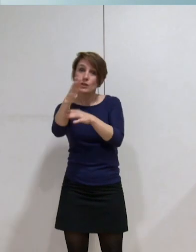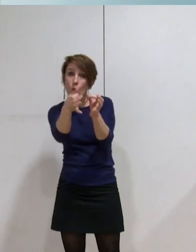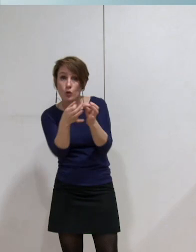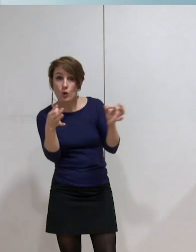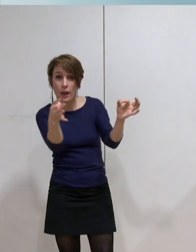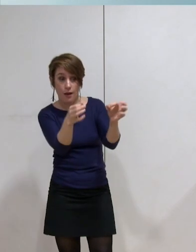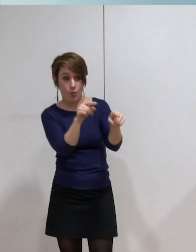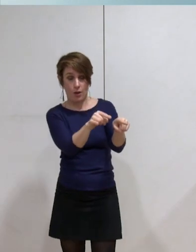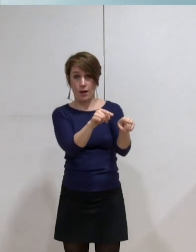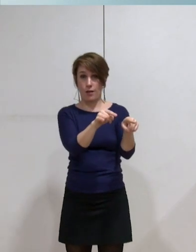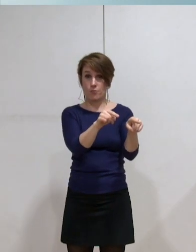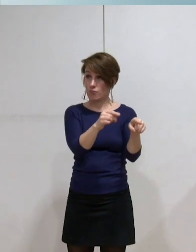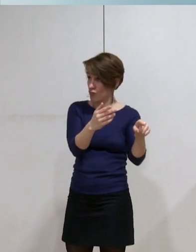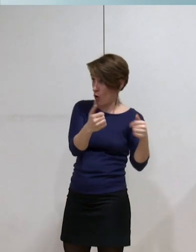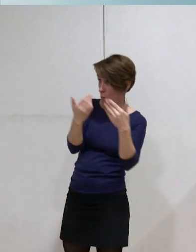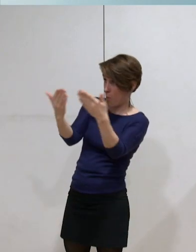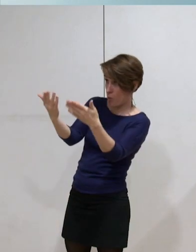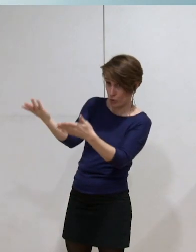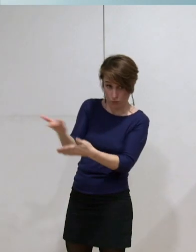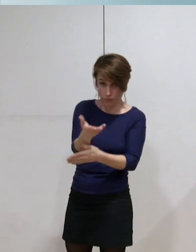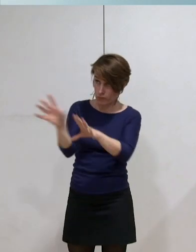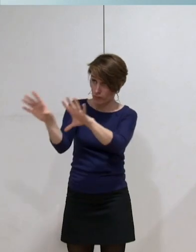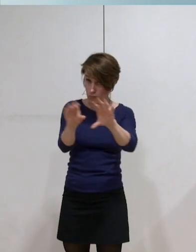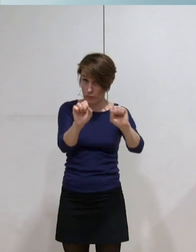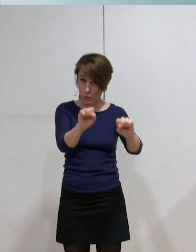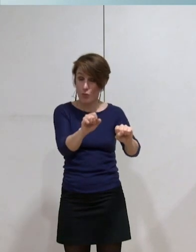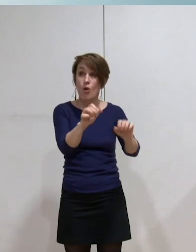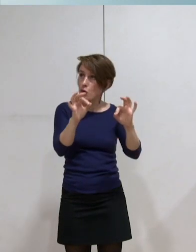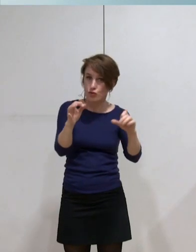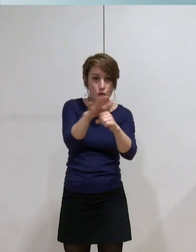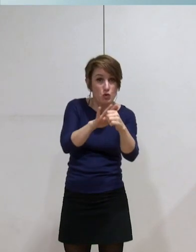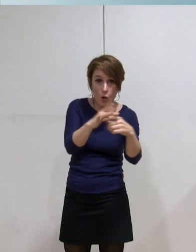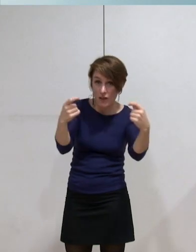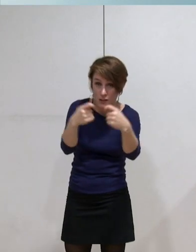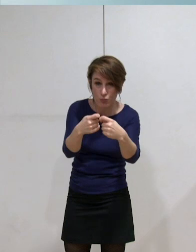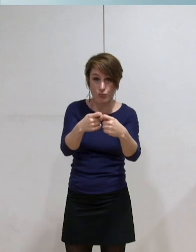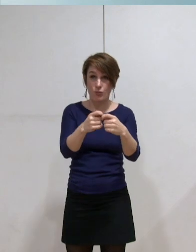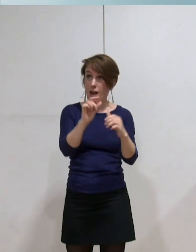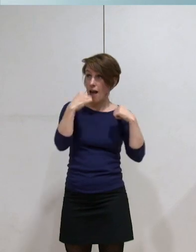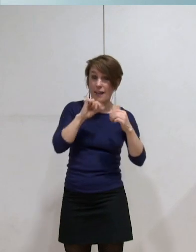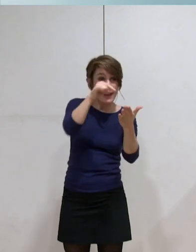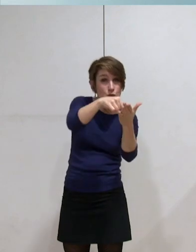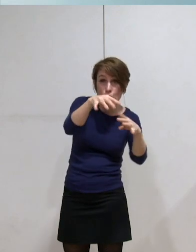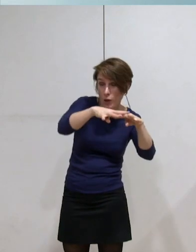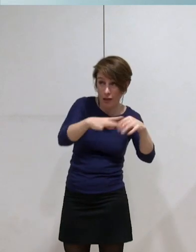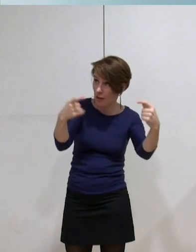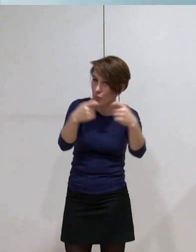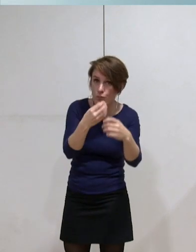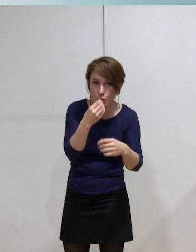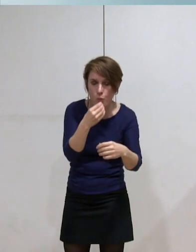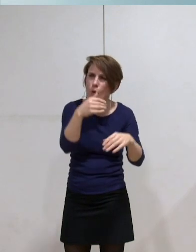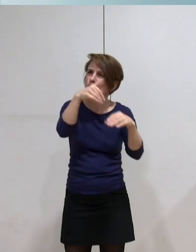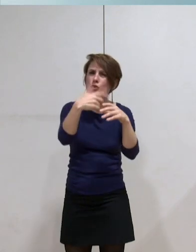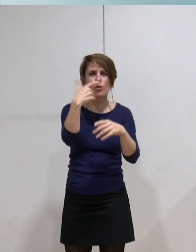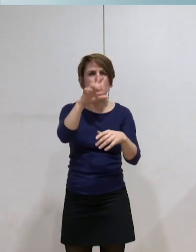correspondait à notre engagement à la fois en terme de de placement de superficie 250 m² également accès